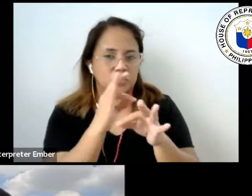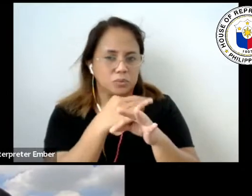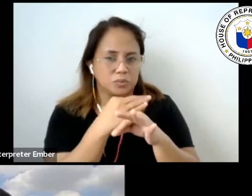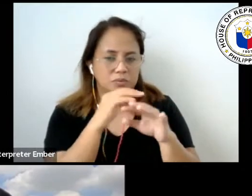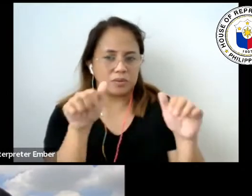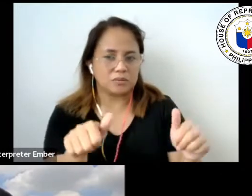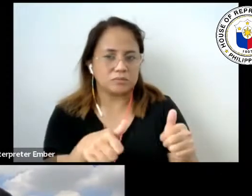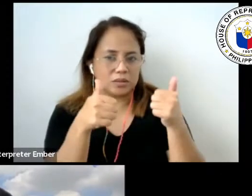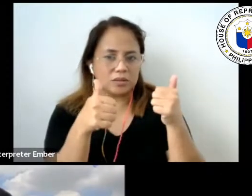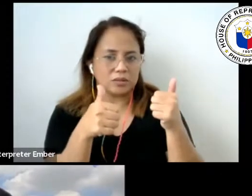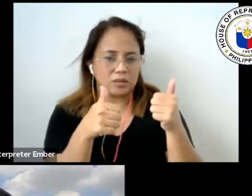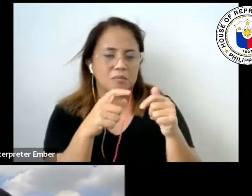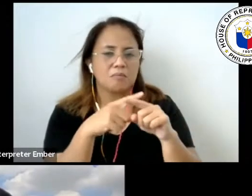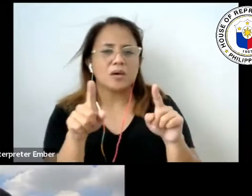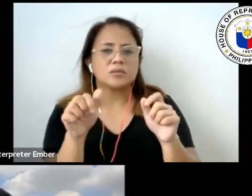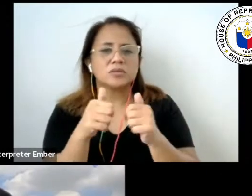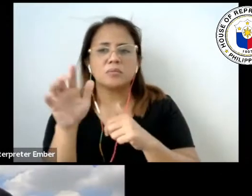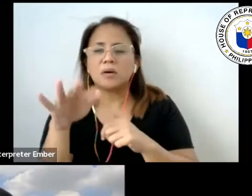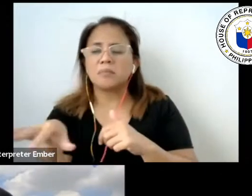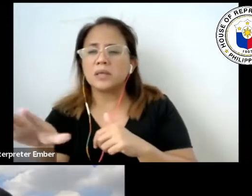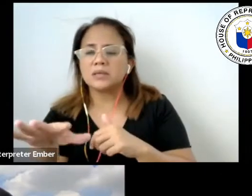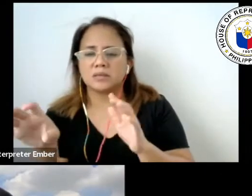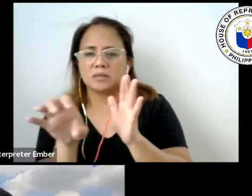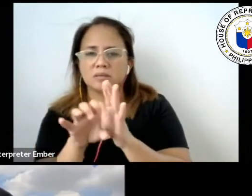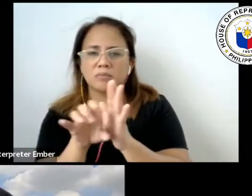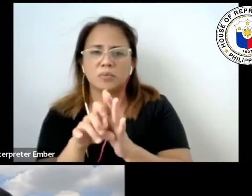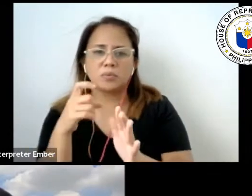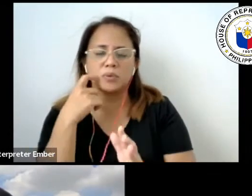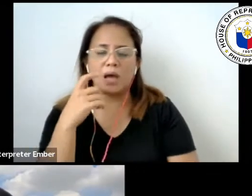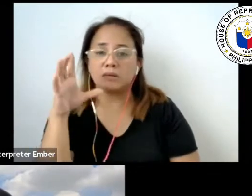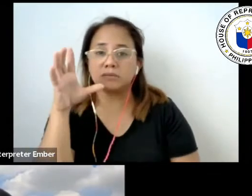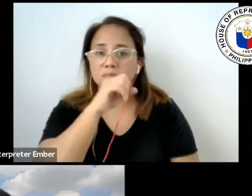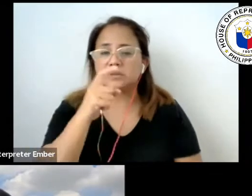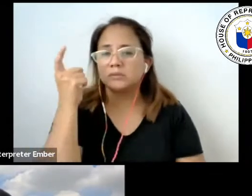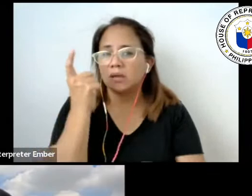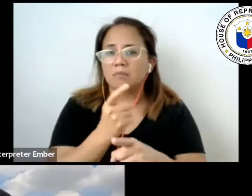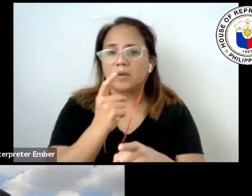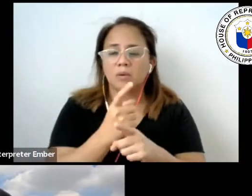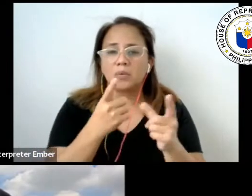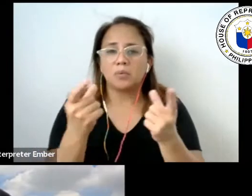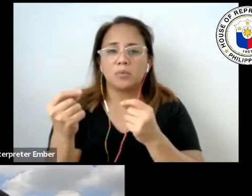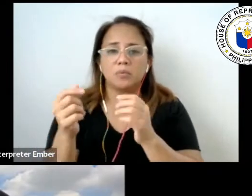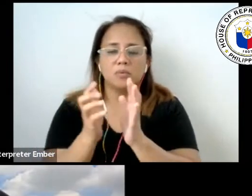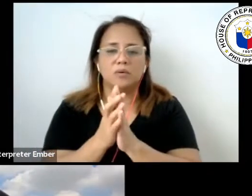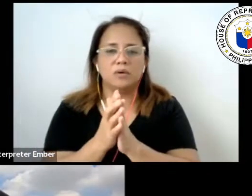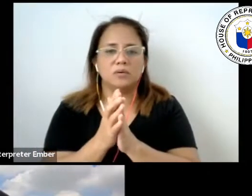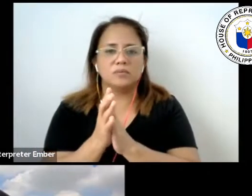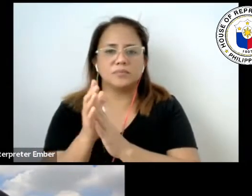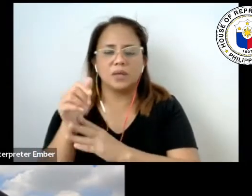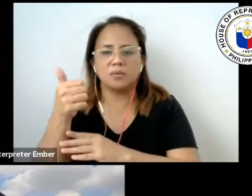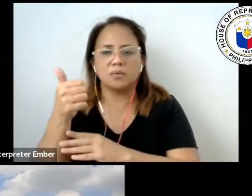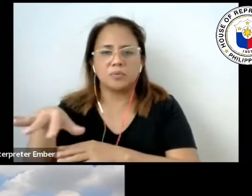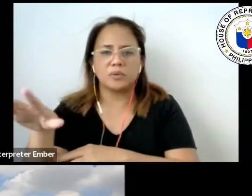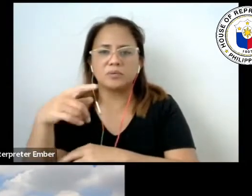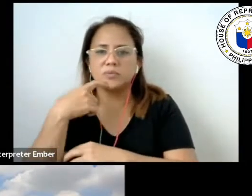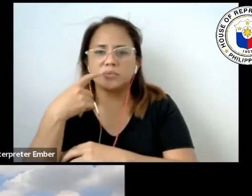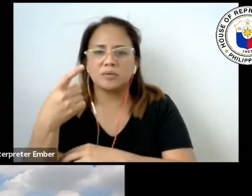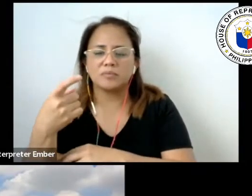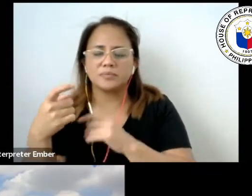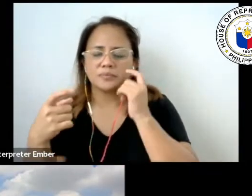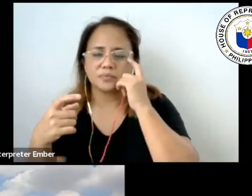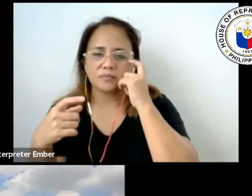mga challenges? Pero doon sa mga lugar, katulad kanina, assuming tama na yung nangyayari doon sa mga ibang lugar na